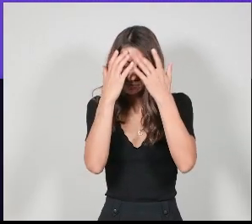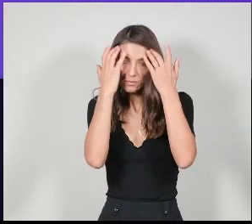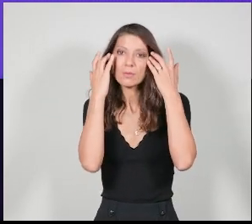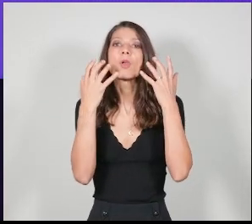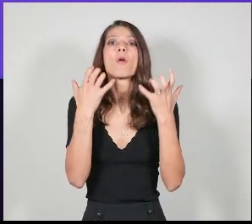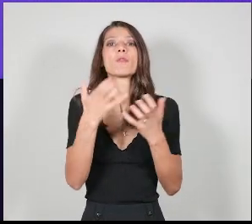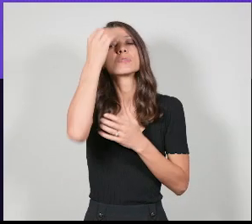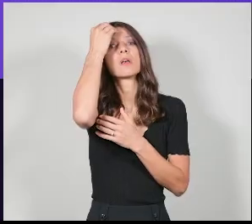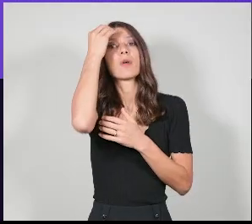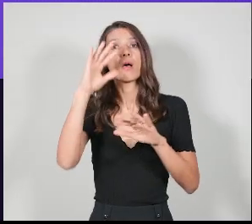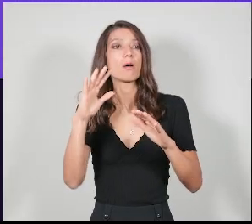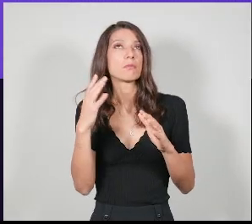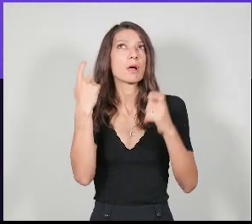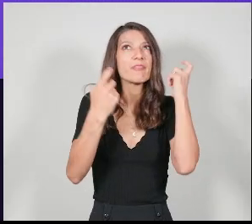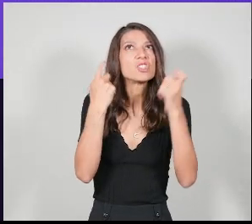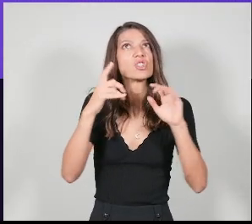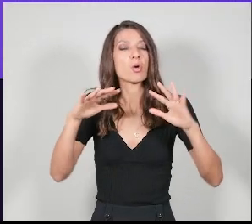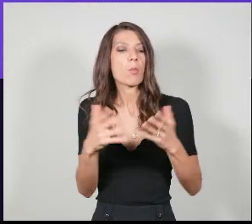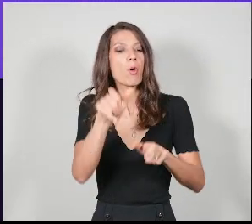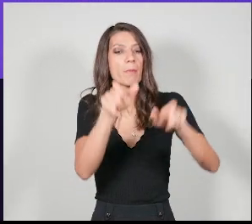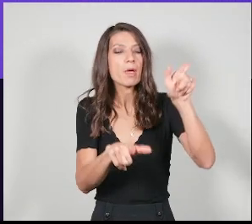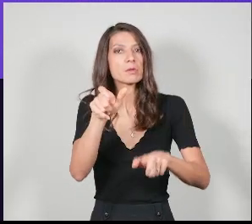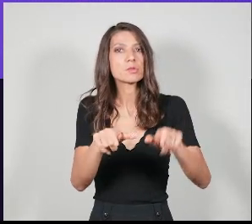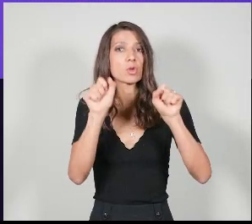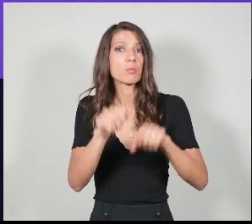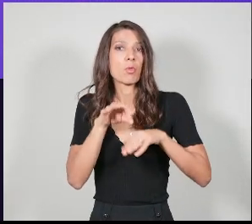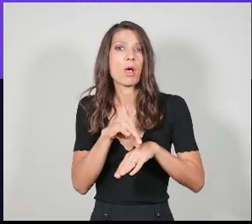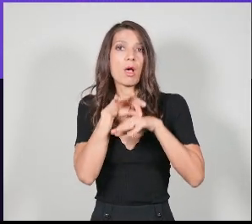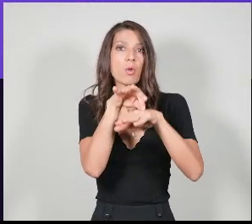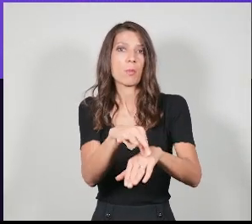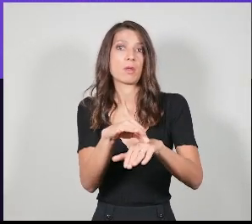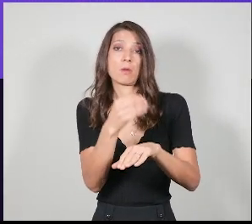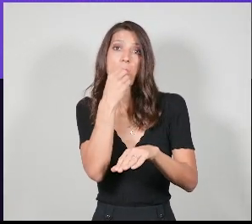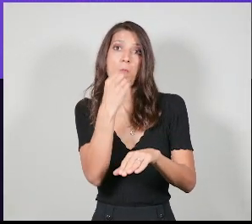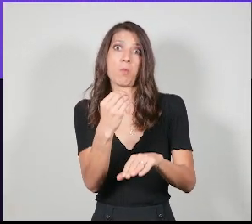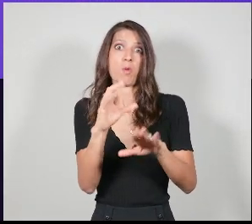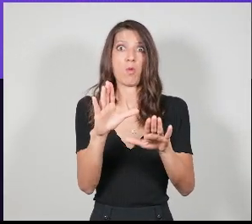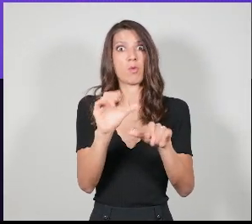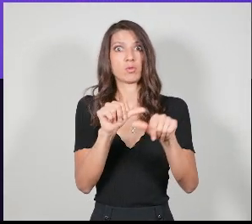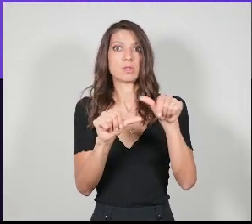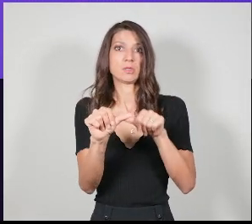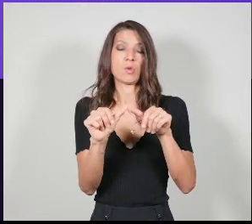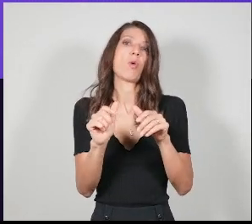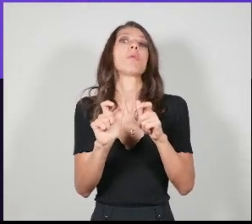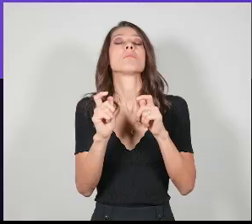accompagner les personnes dans de bonnes conditions, en tenant compte du fait, comme vous l'avez dit tout à l'heure, qu'il y a